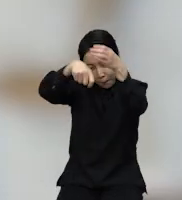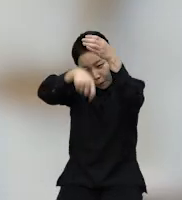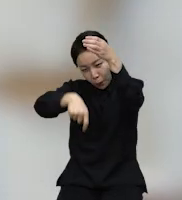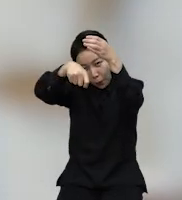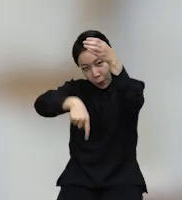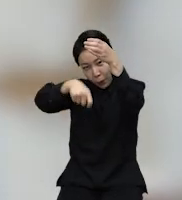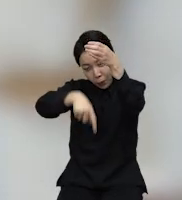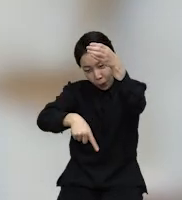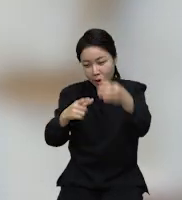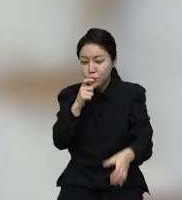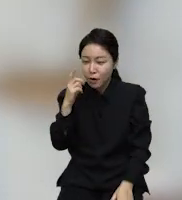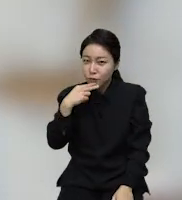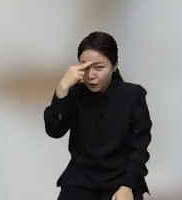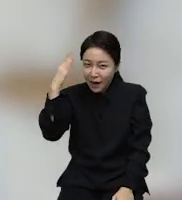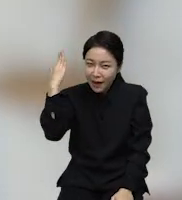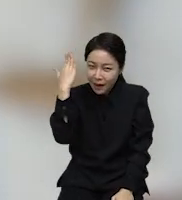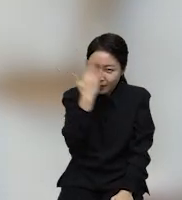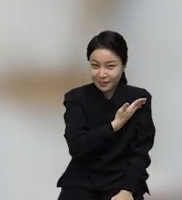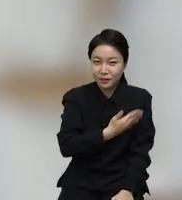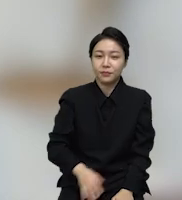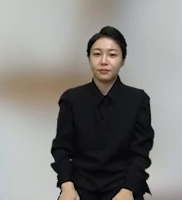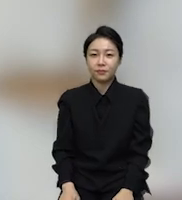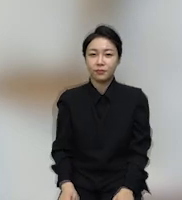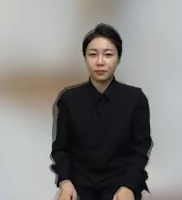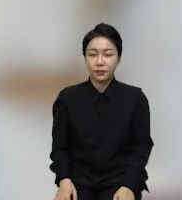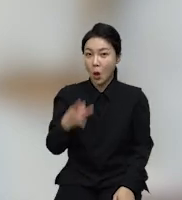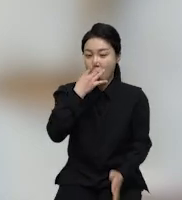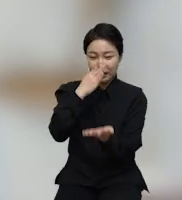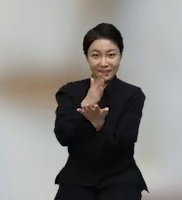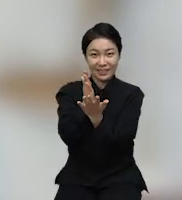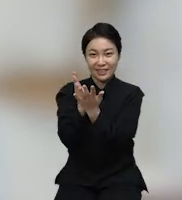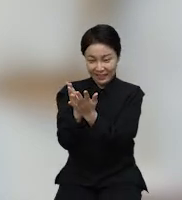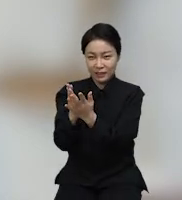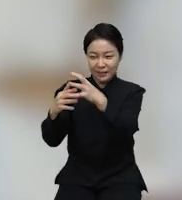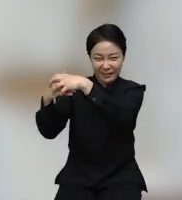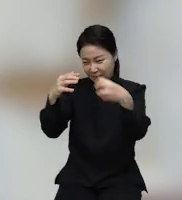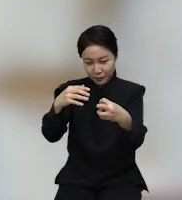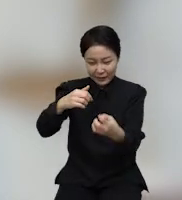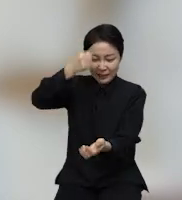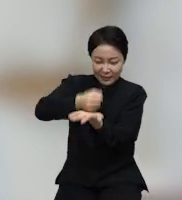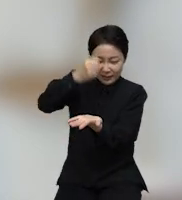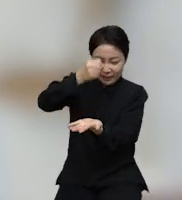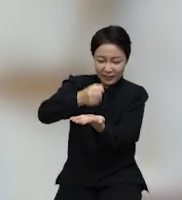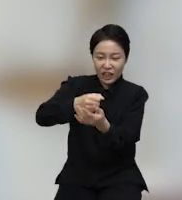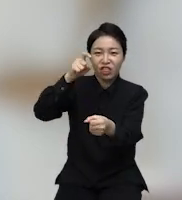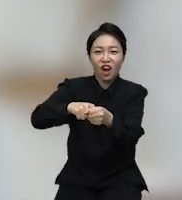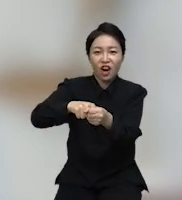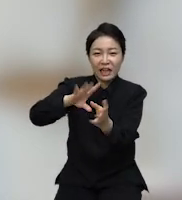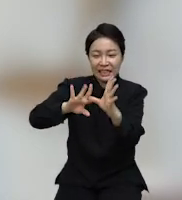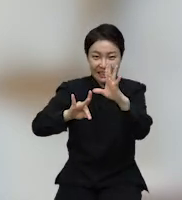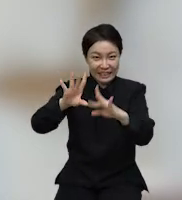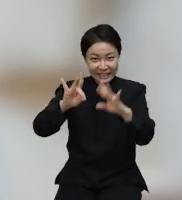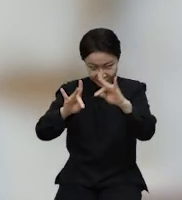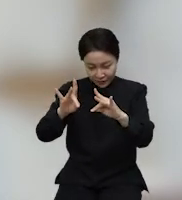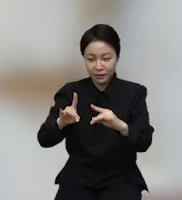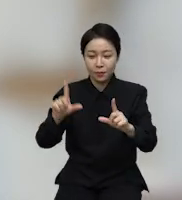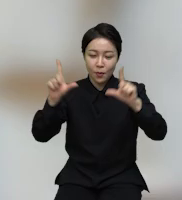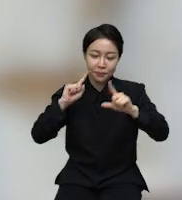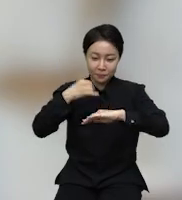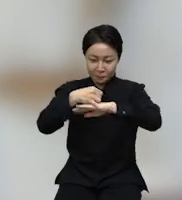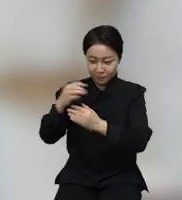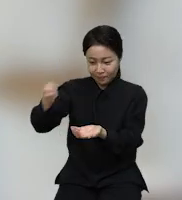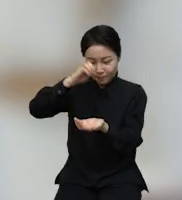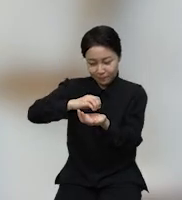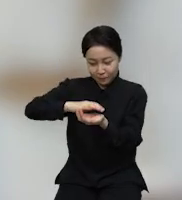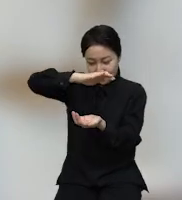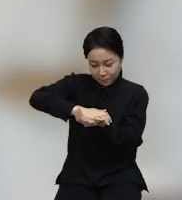걸러 맑은 술이 고여있게 했습니다. 또한 수확한 곡식을 찐 다음 떡살을 찌으면 다양한 무늬의